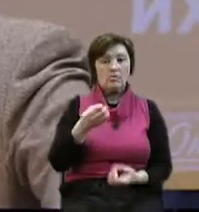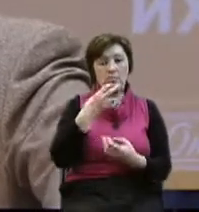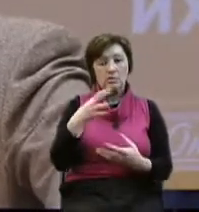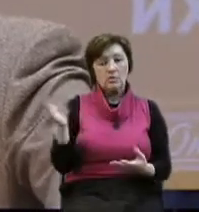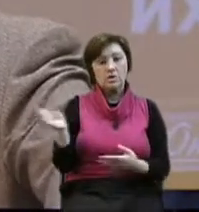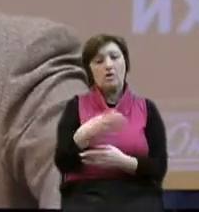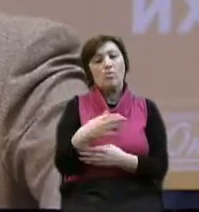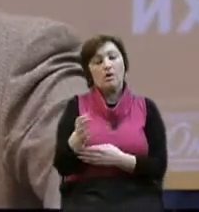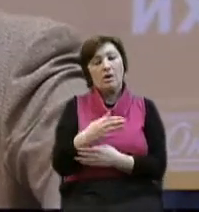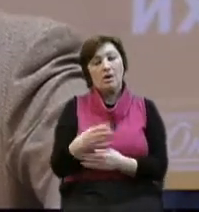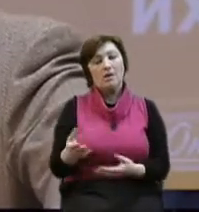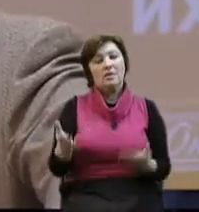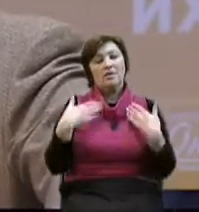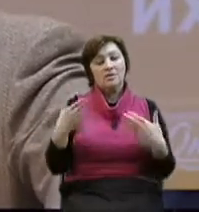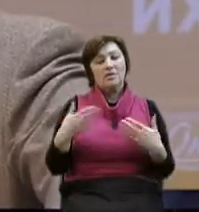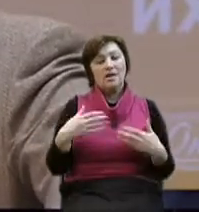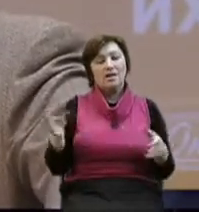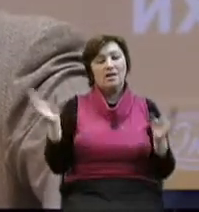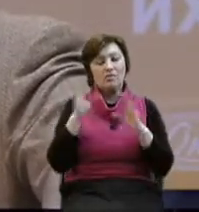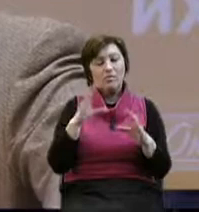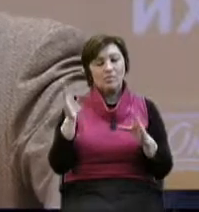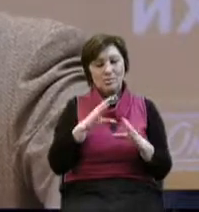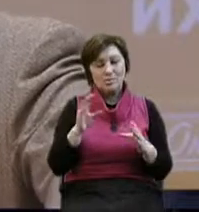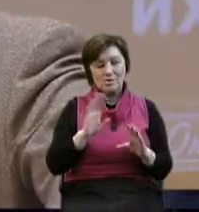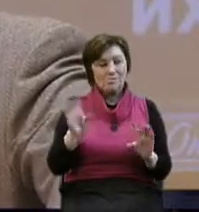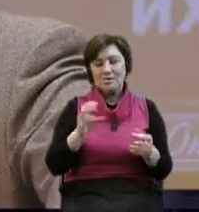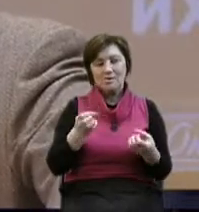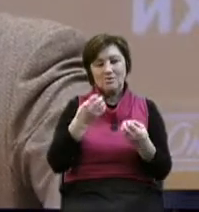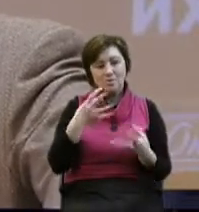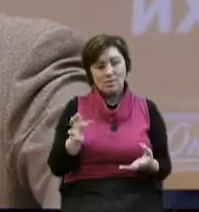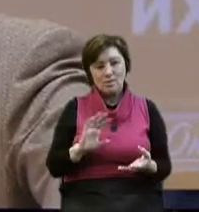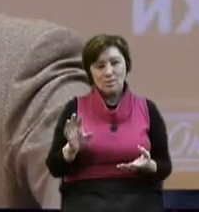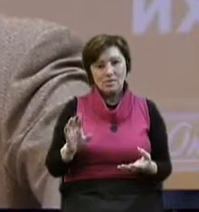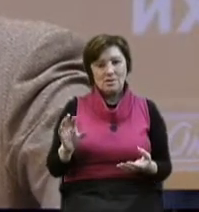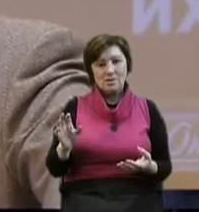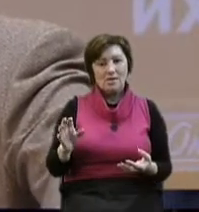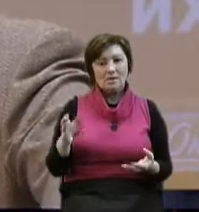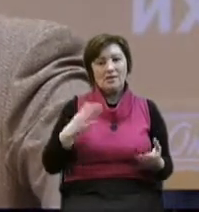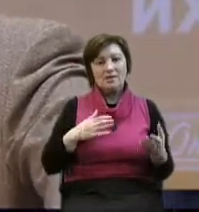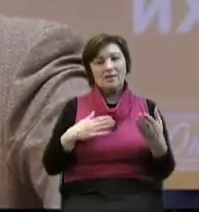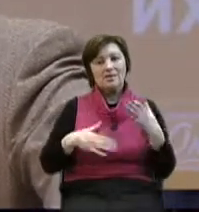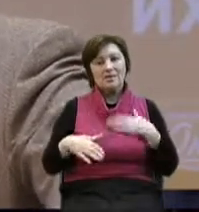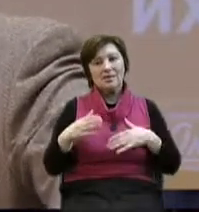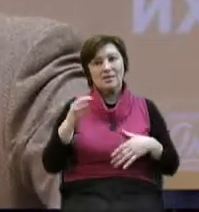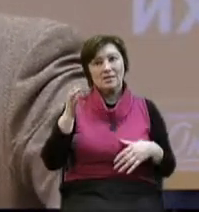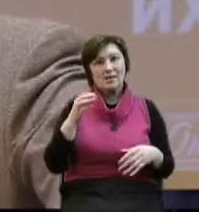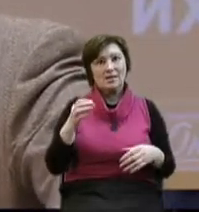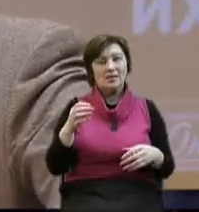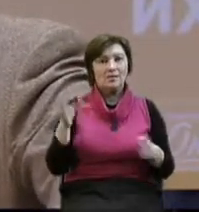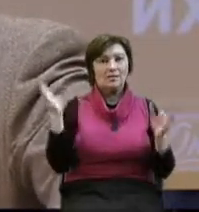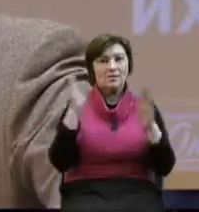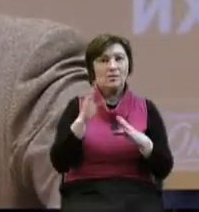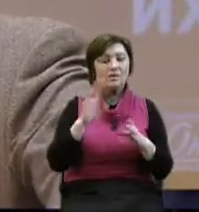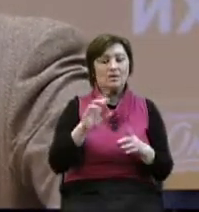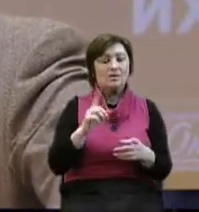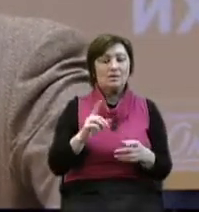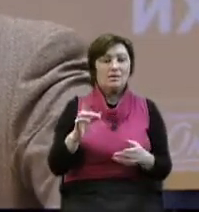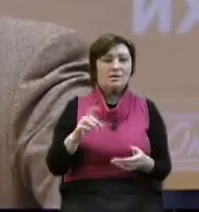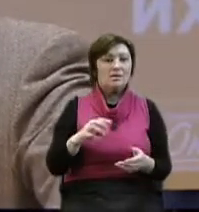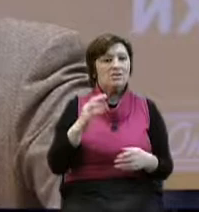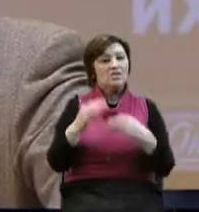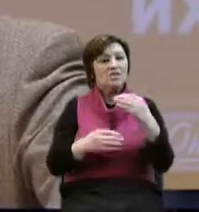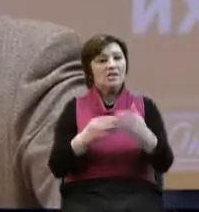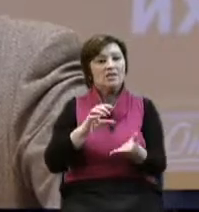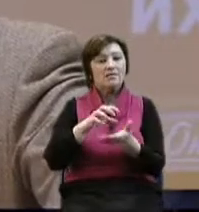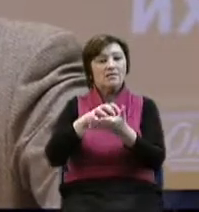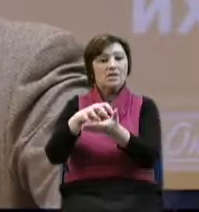дышали свежим воздухом день субботний, не просто ходили, наслаждаясь природой, они шли в синагогу. Они шли